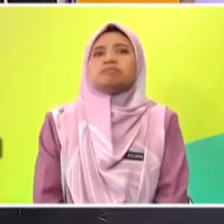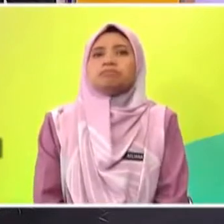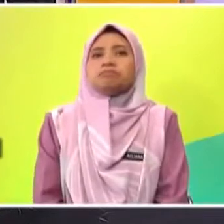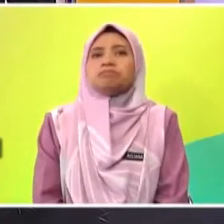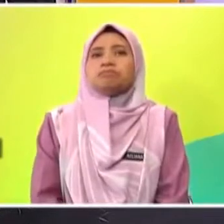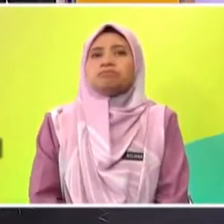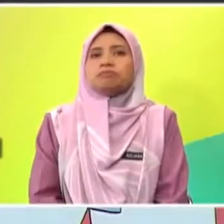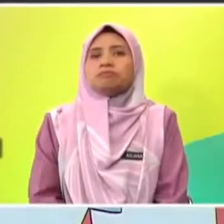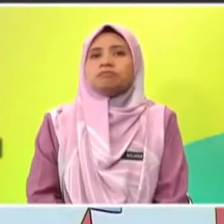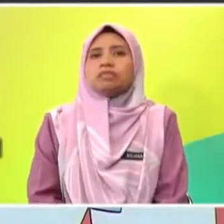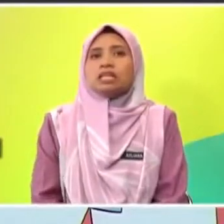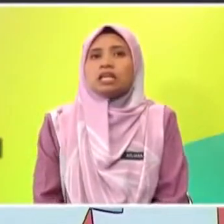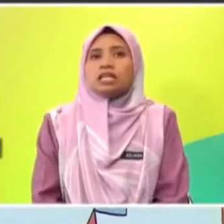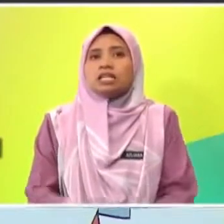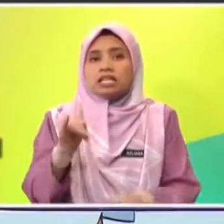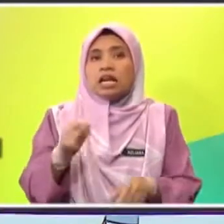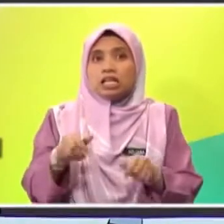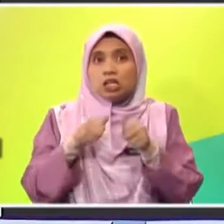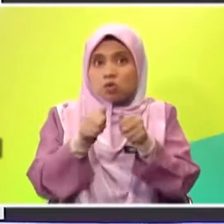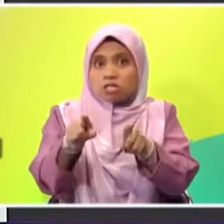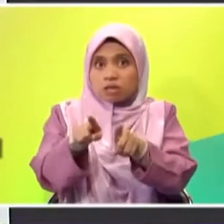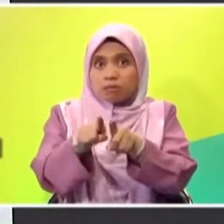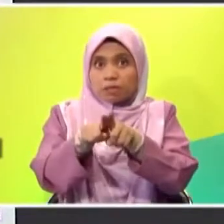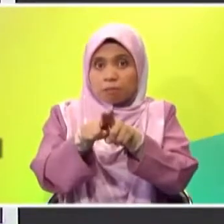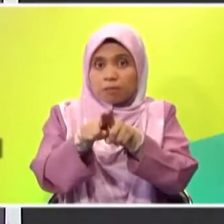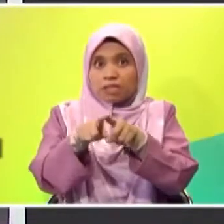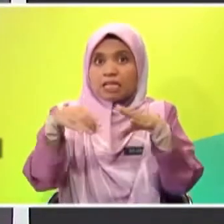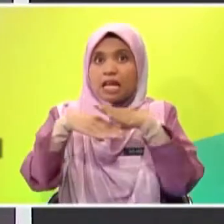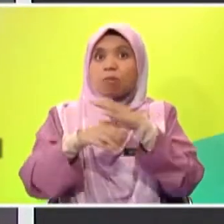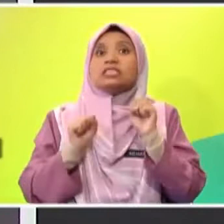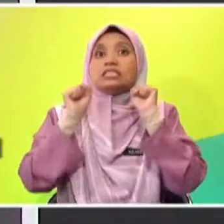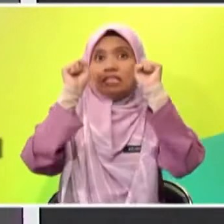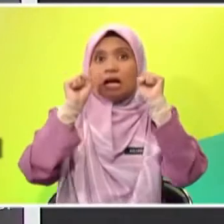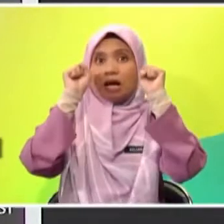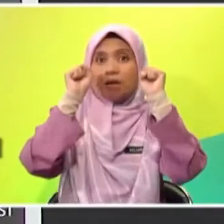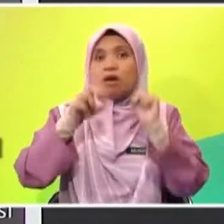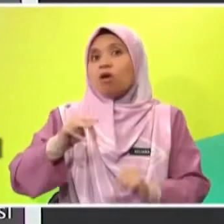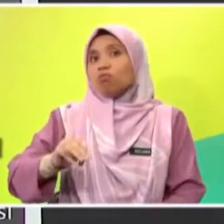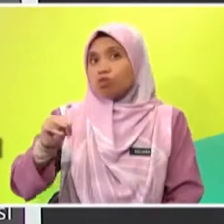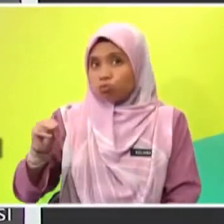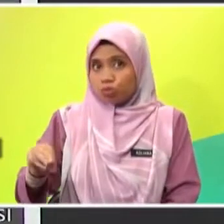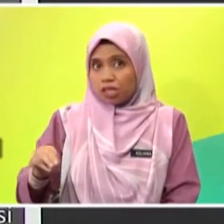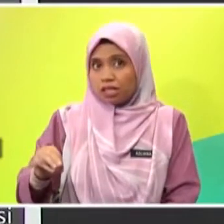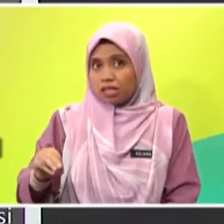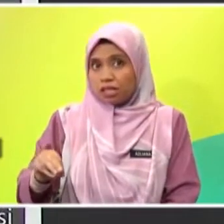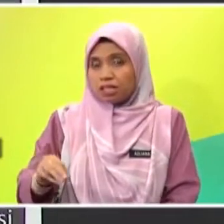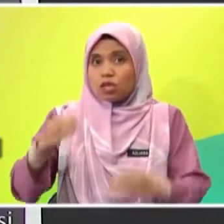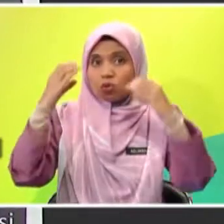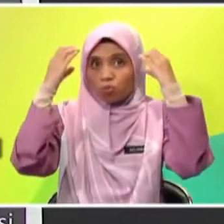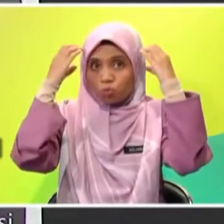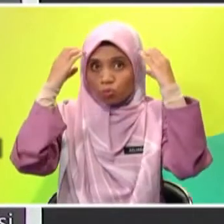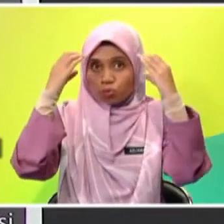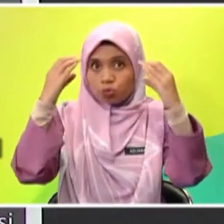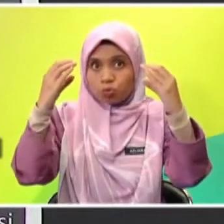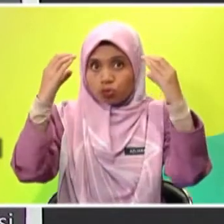sebentar tadi yang terlibat dalam acara senamrobik murid-murid guru-guru